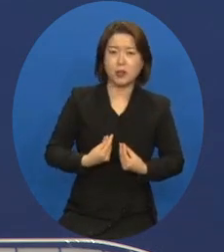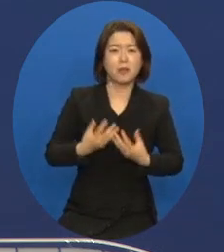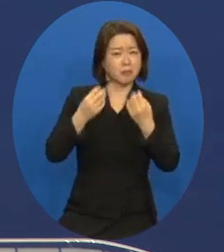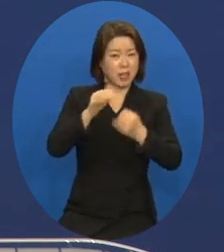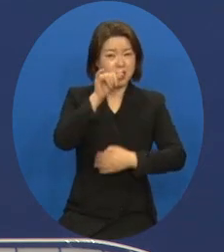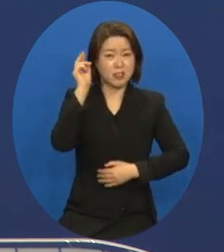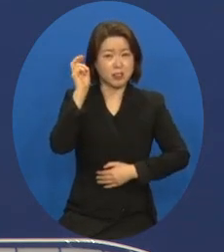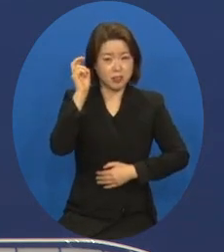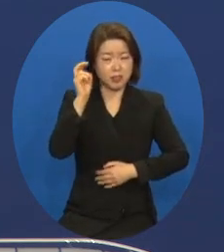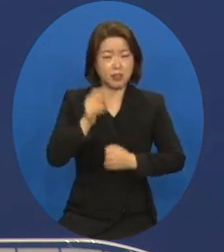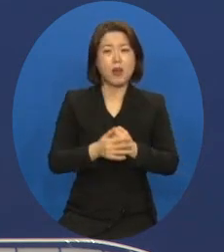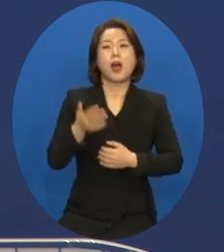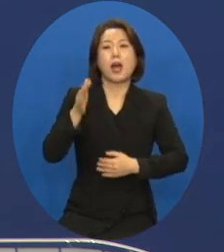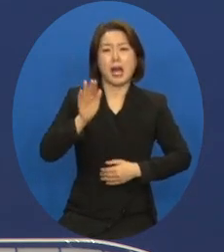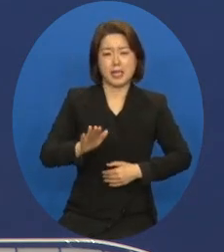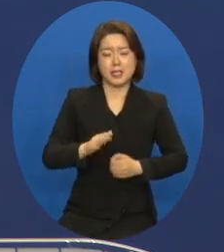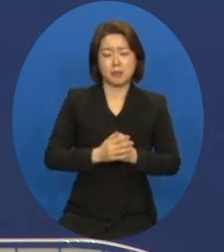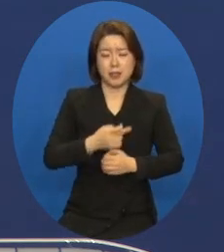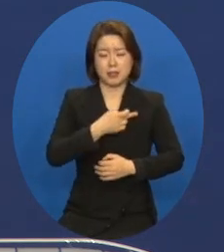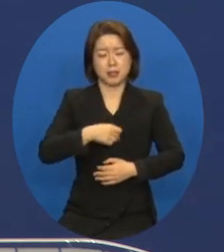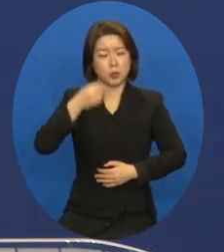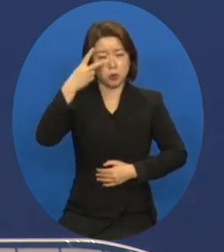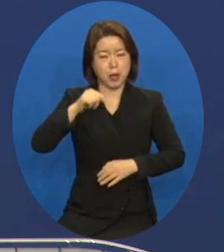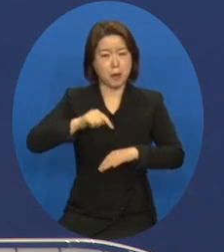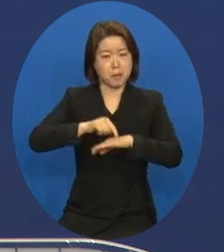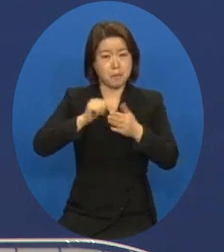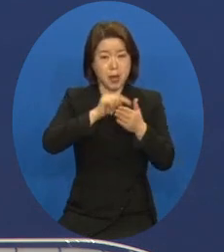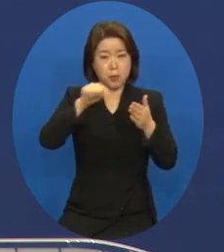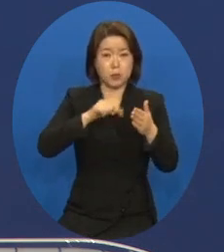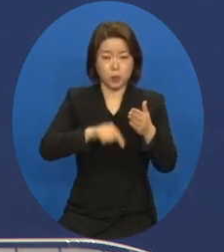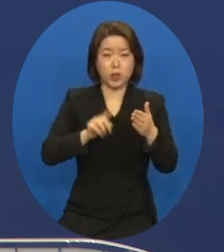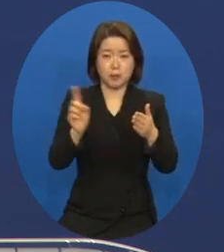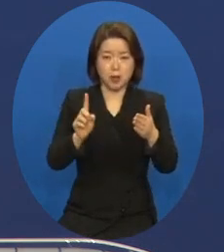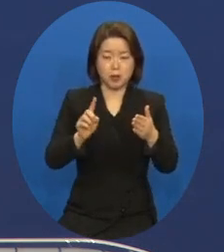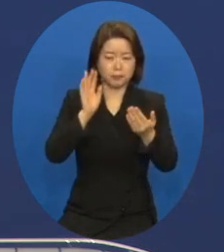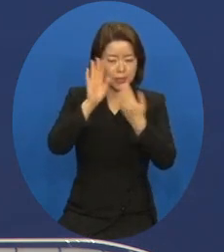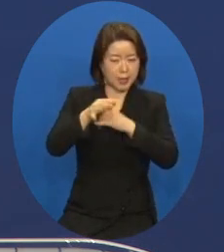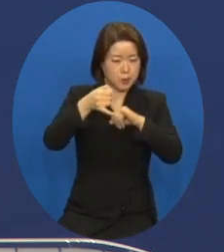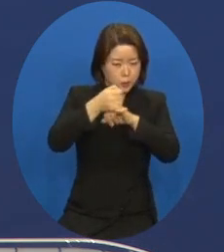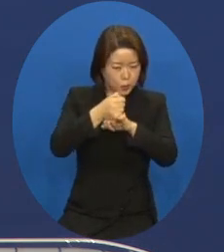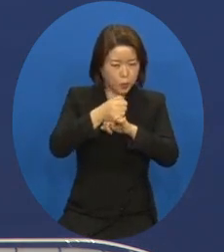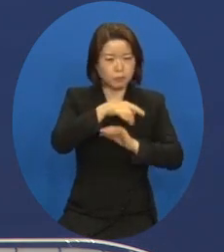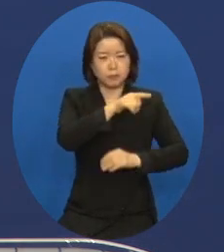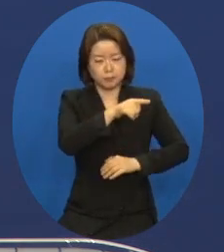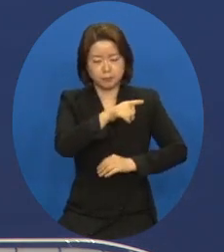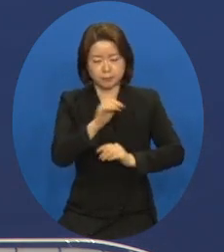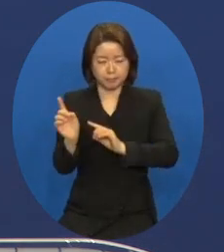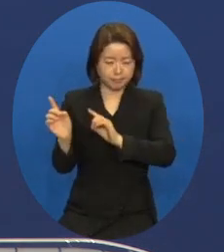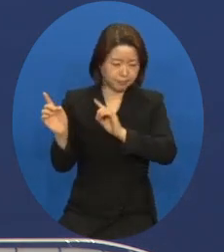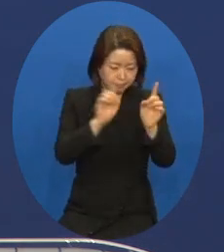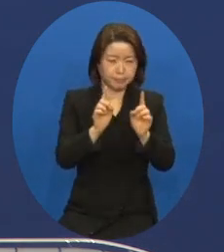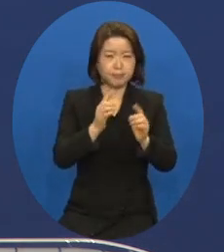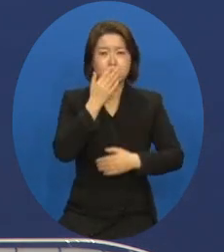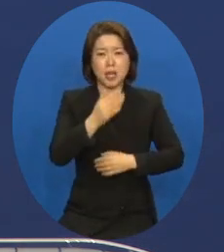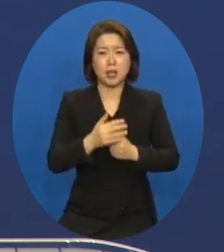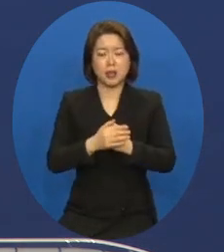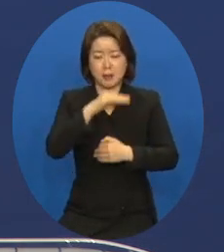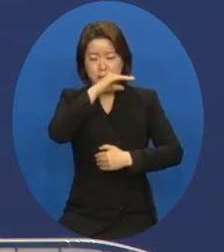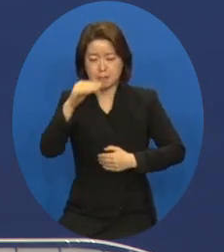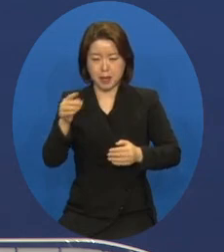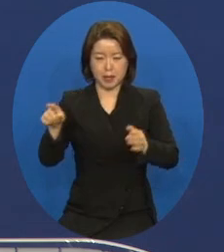그러나 사도 바울의 마음 속에는 반드시 고린도 교회가 돌아온다 반드시 바른 믿음으로 바로